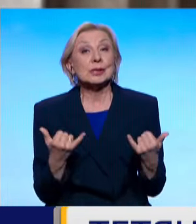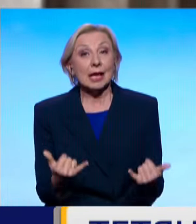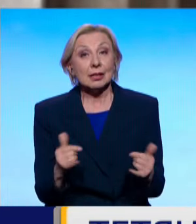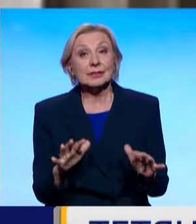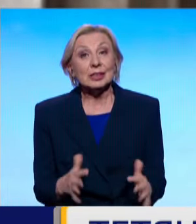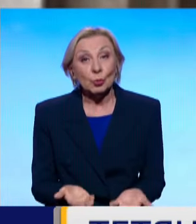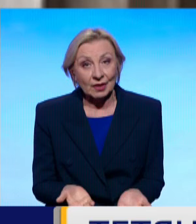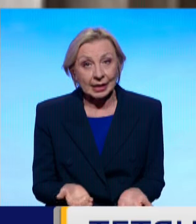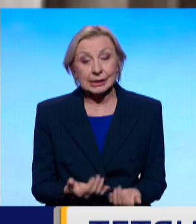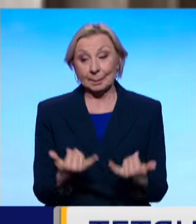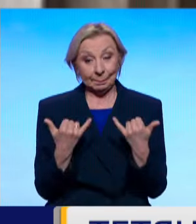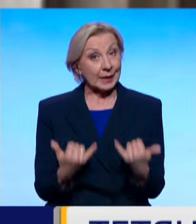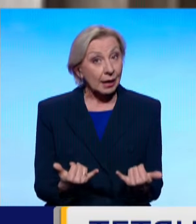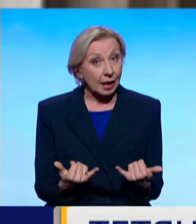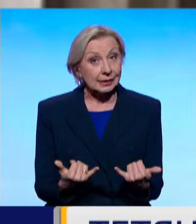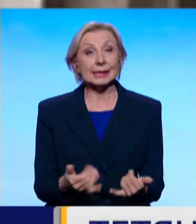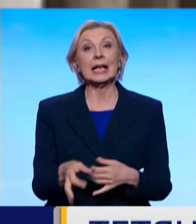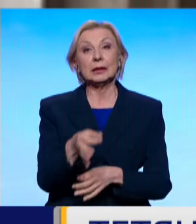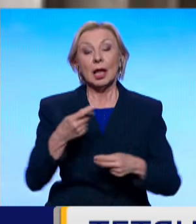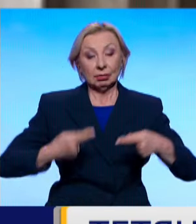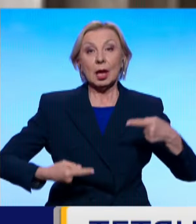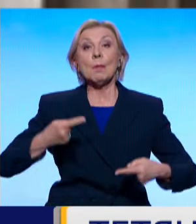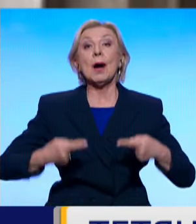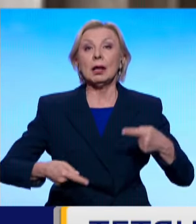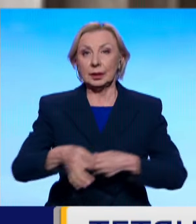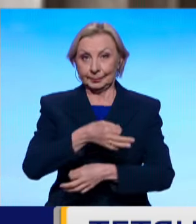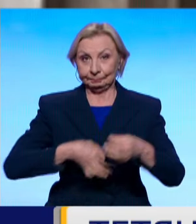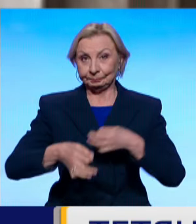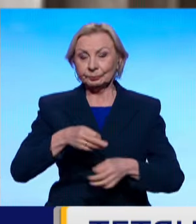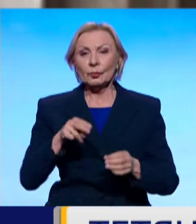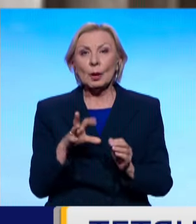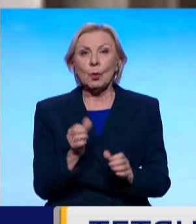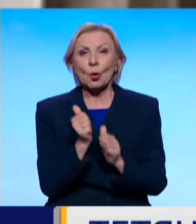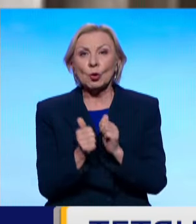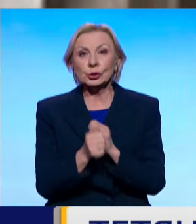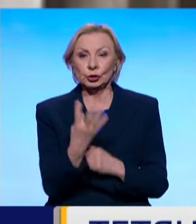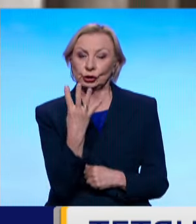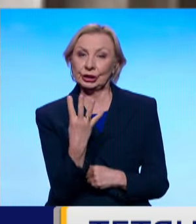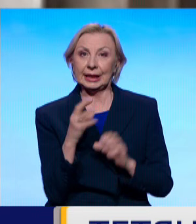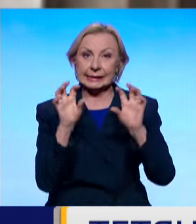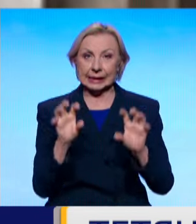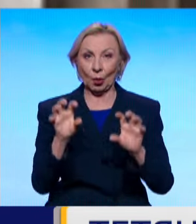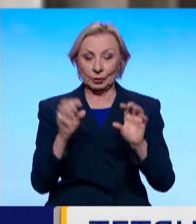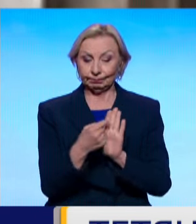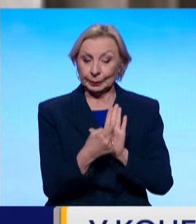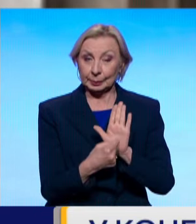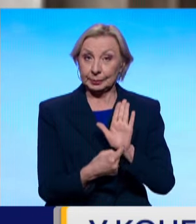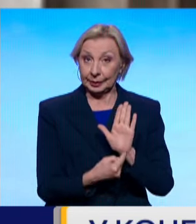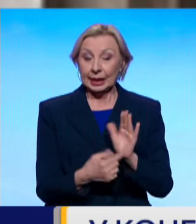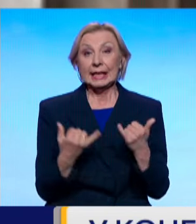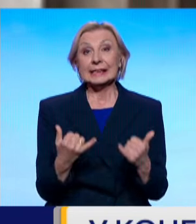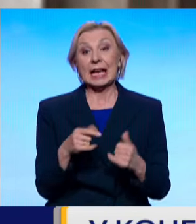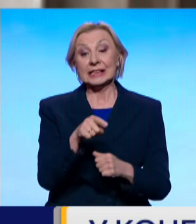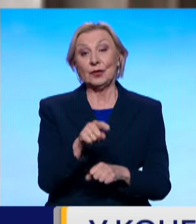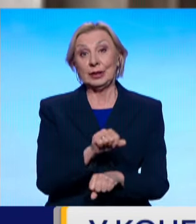відбувається? Тобто, наразі відбуваються дебати, дебатують по кожному з чотирьох законопроєктів. Зараз вони знаходяться на